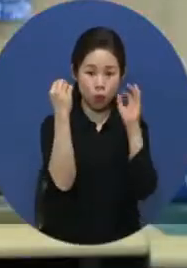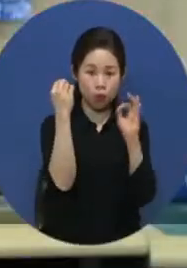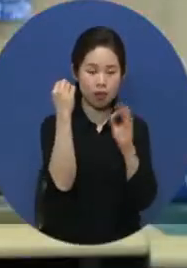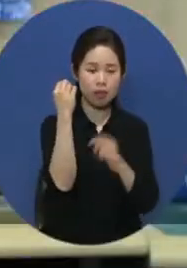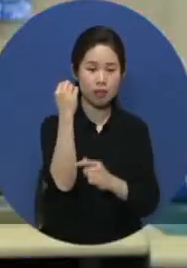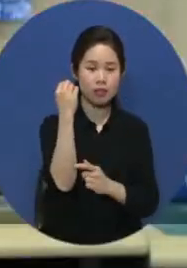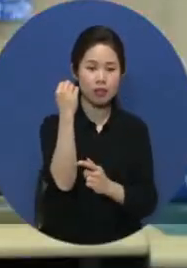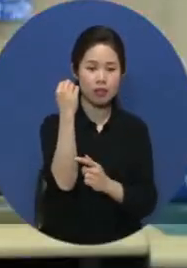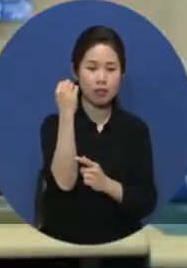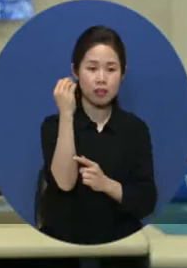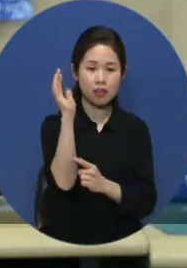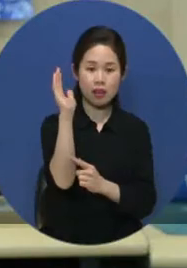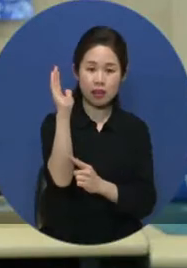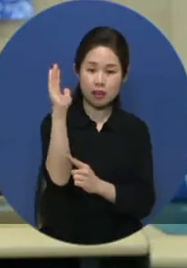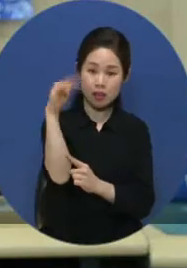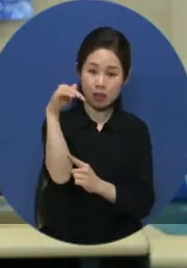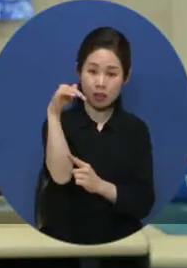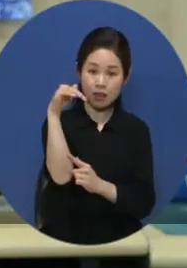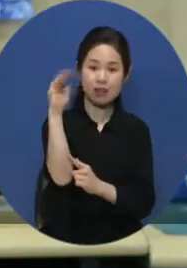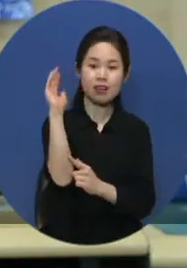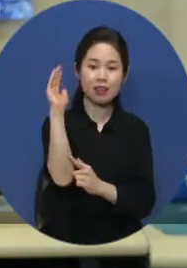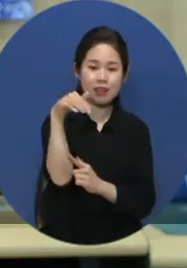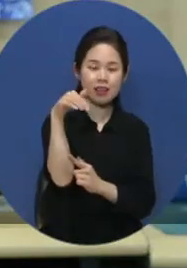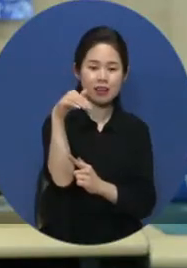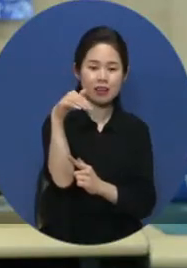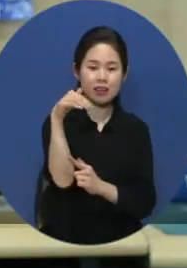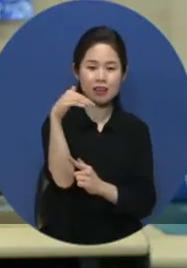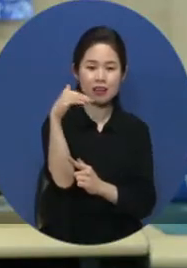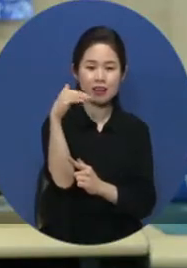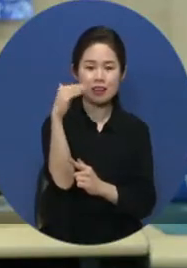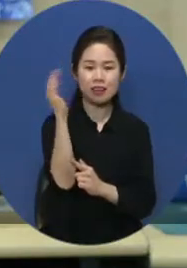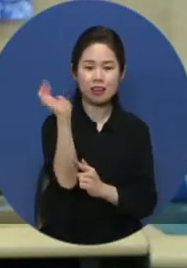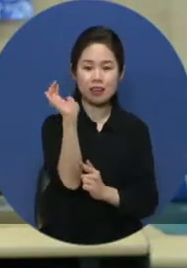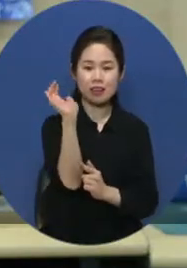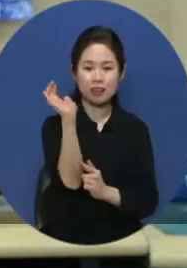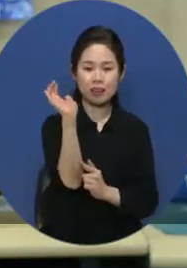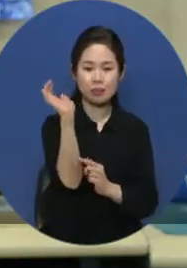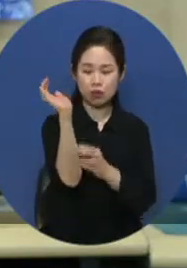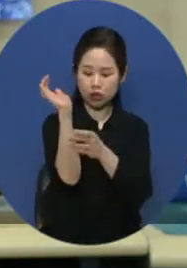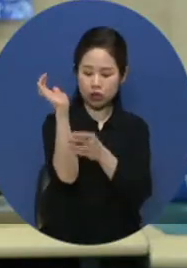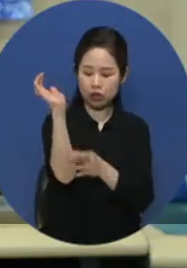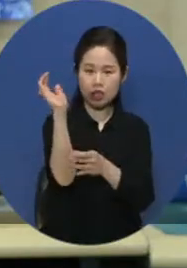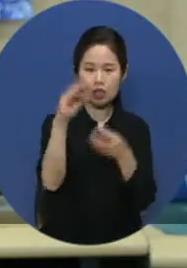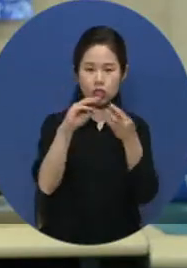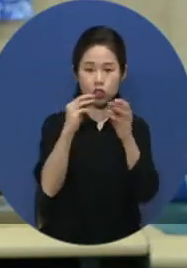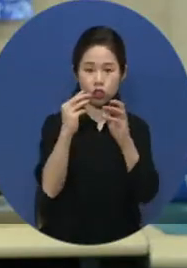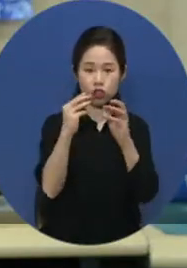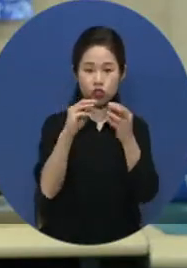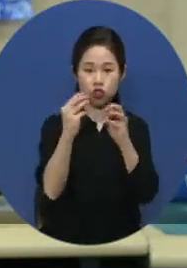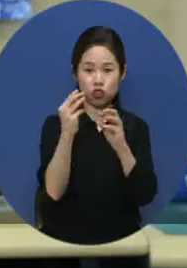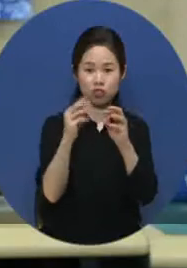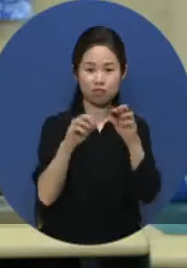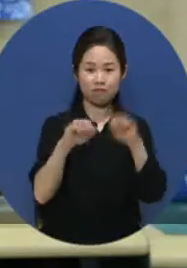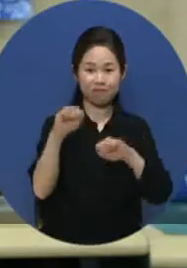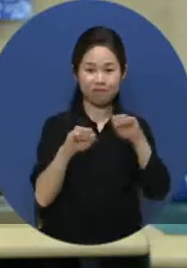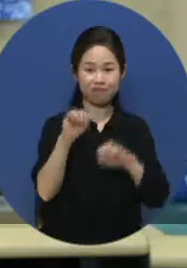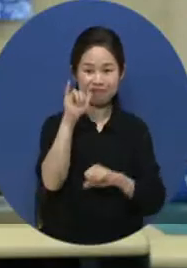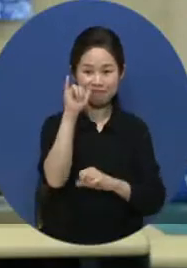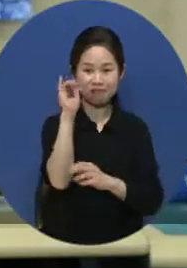이 손목을 안으로 구부리는 행위 그리고 바깥으로 미는 행위를 하면 안쪽 근육, 바깥쪽 근육에 반응이 있거든요.